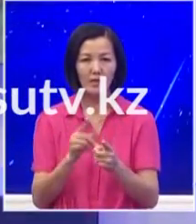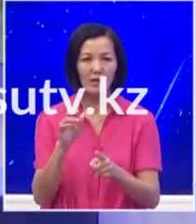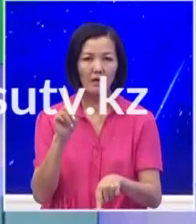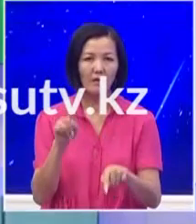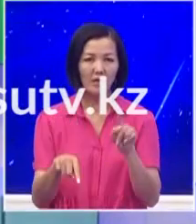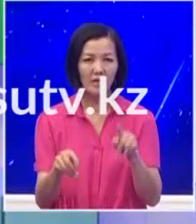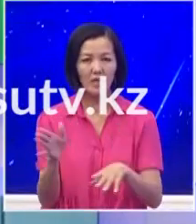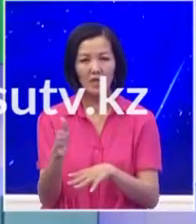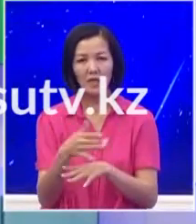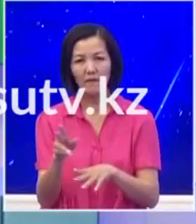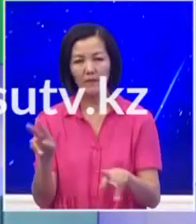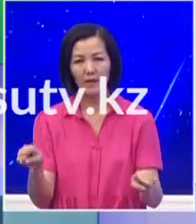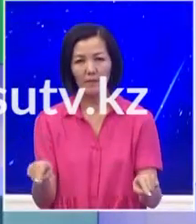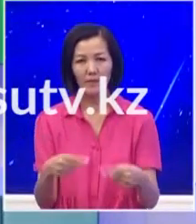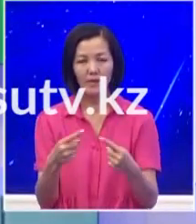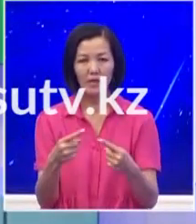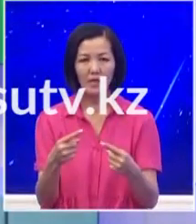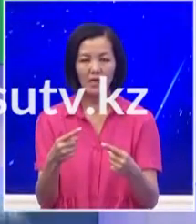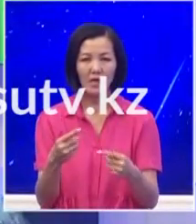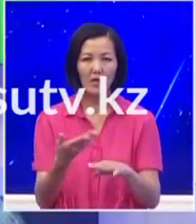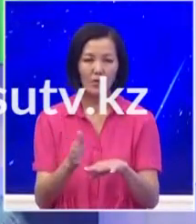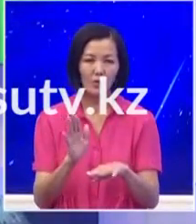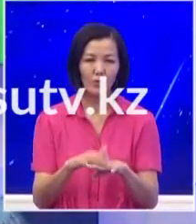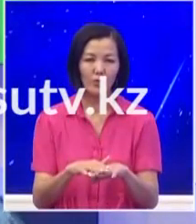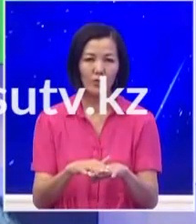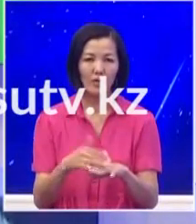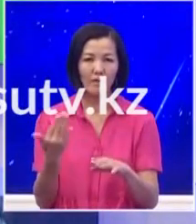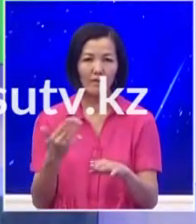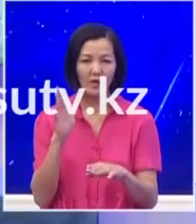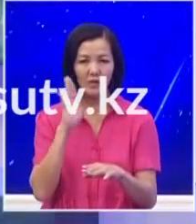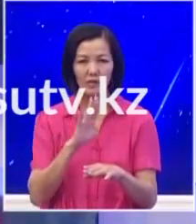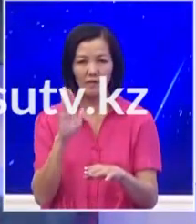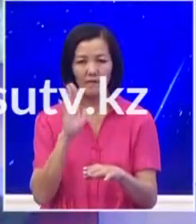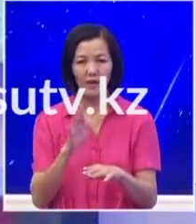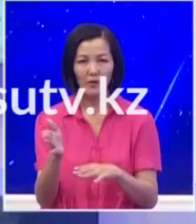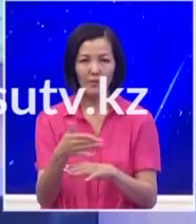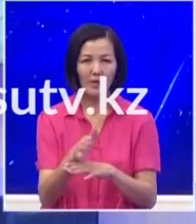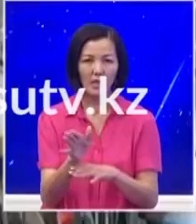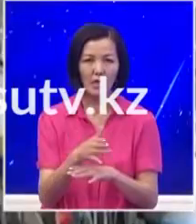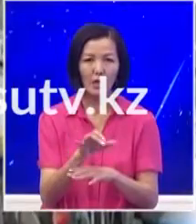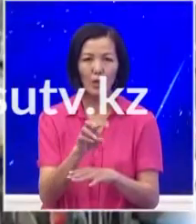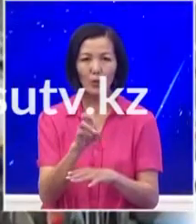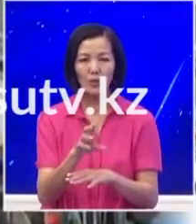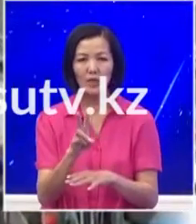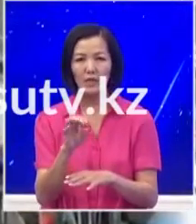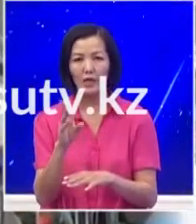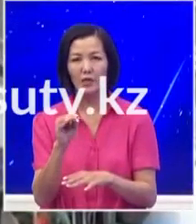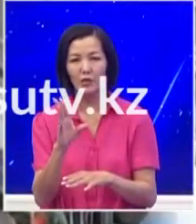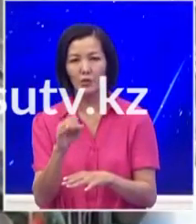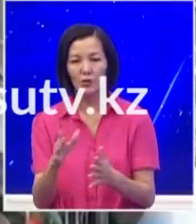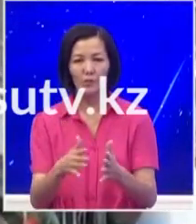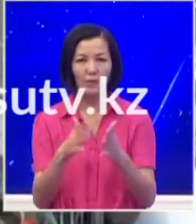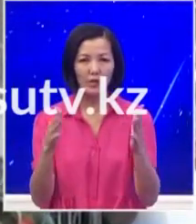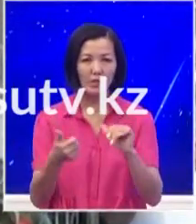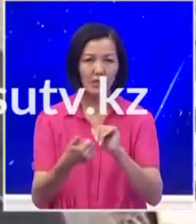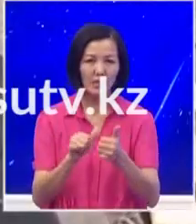рыб адаптируются, другие едва выживают. Например, в Дании появление новых видов, таких как тунец и анчоус, признак